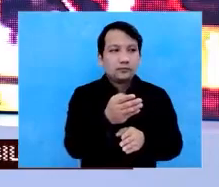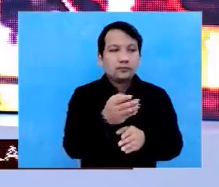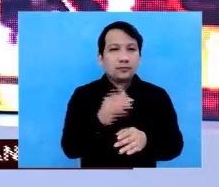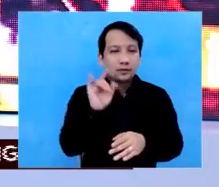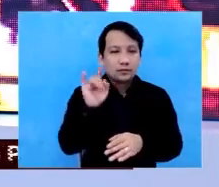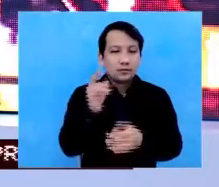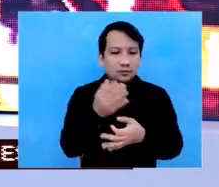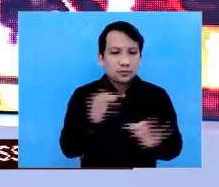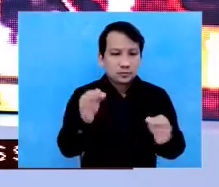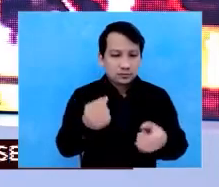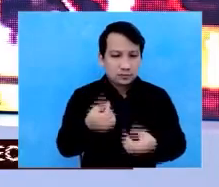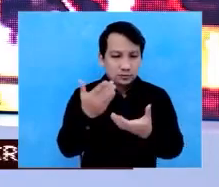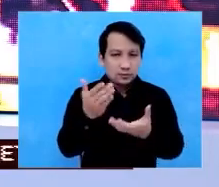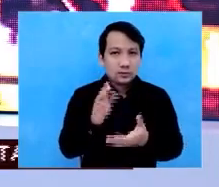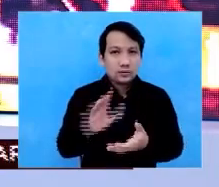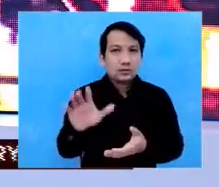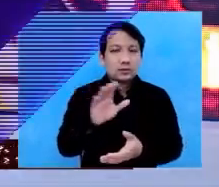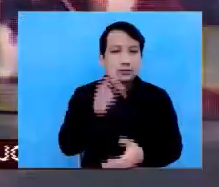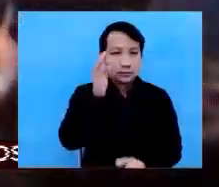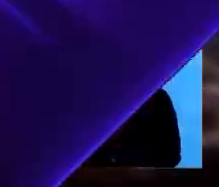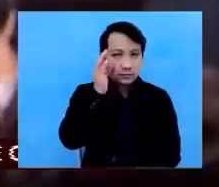Nasa frontline balitang yan si Faith Del Mundo.